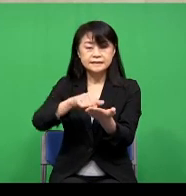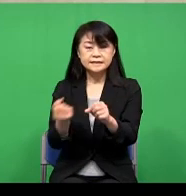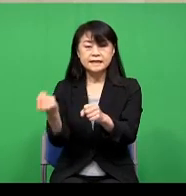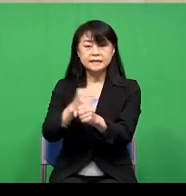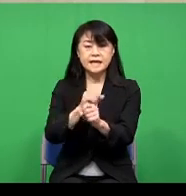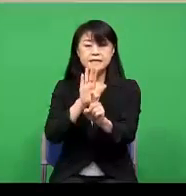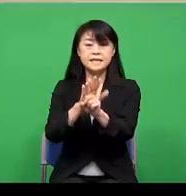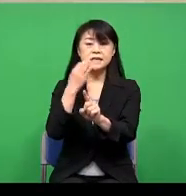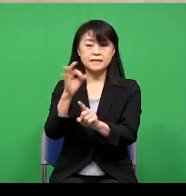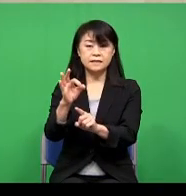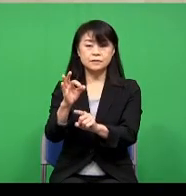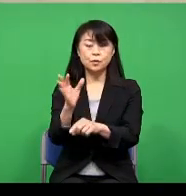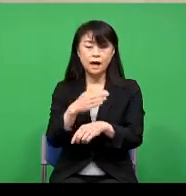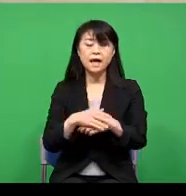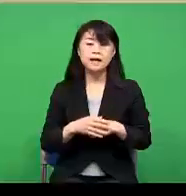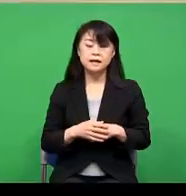再生、